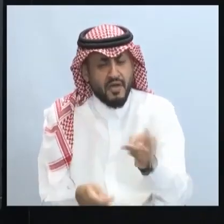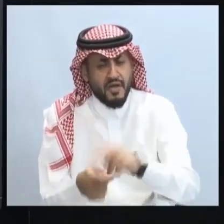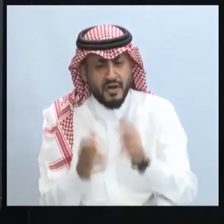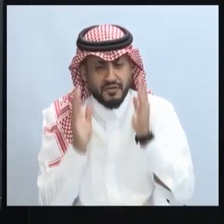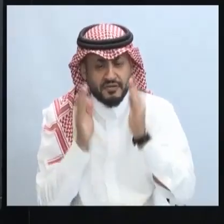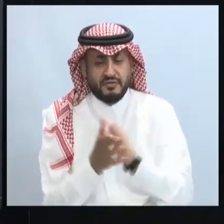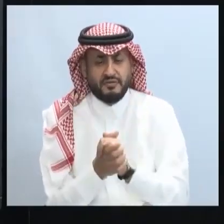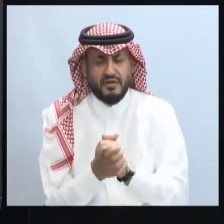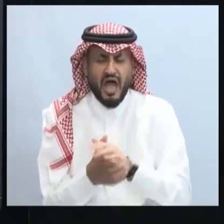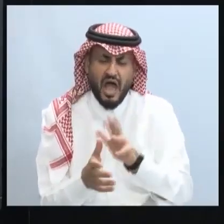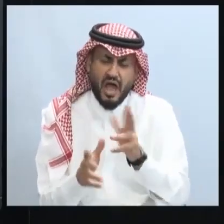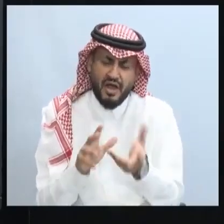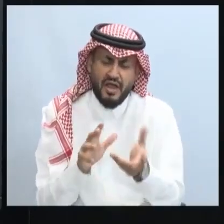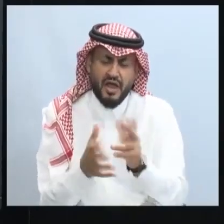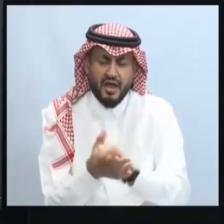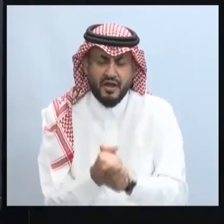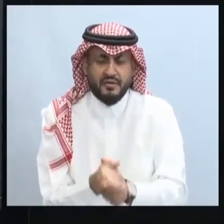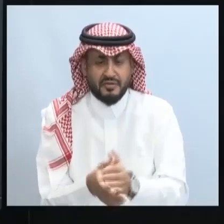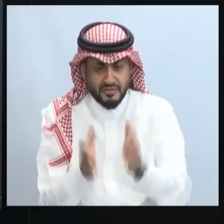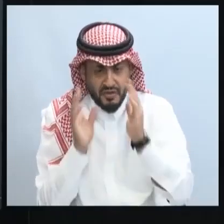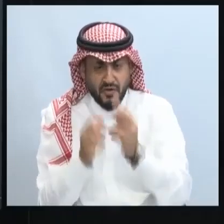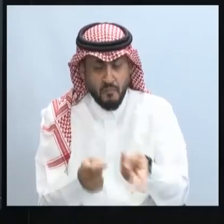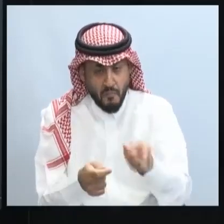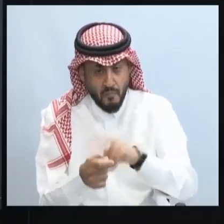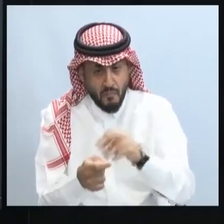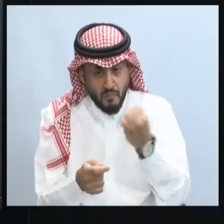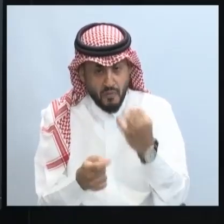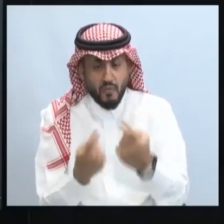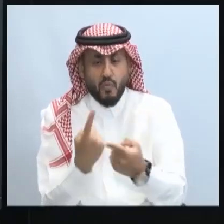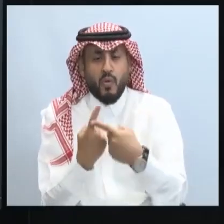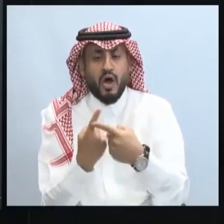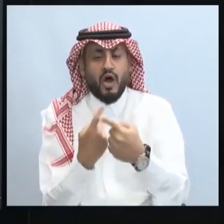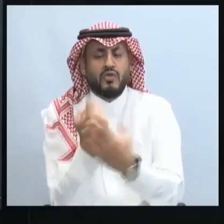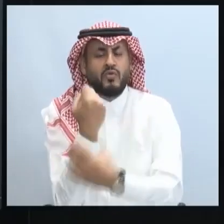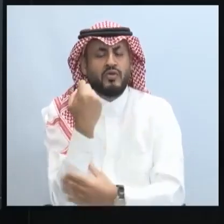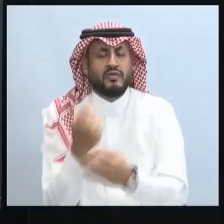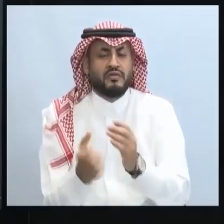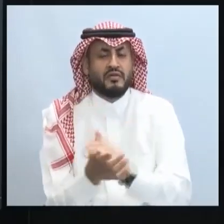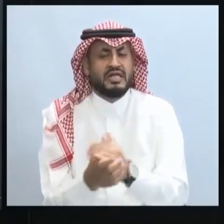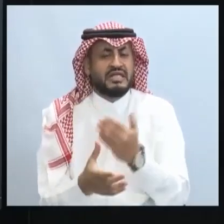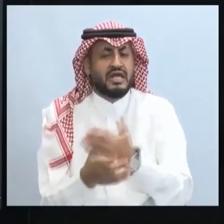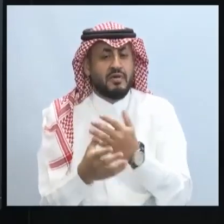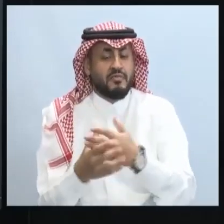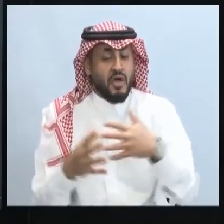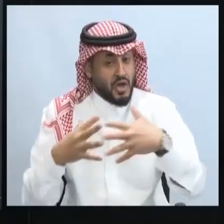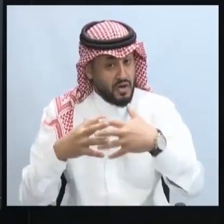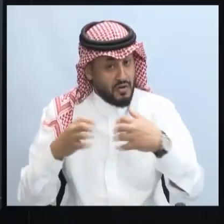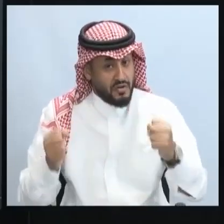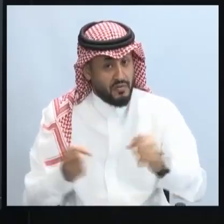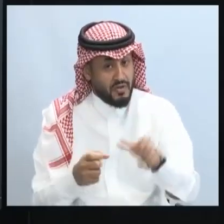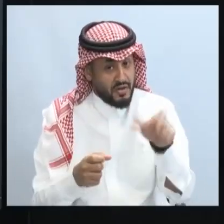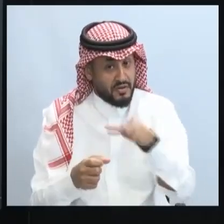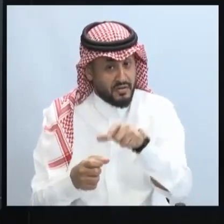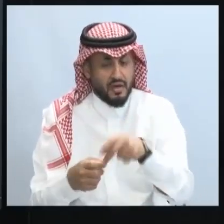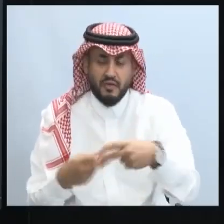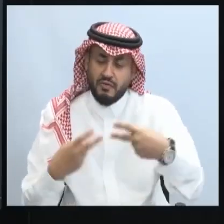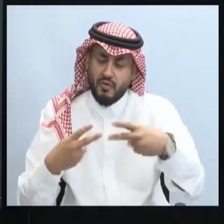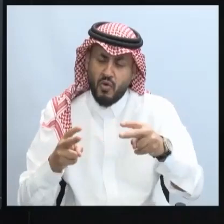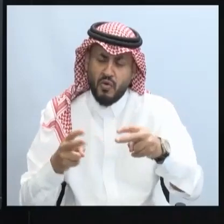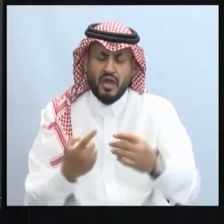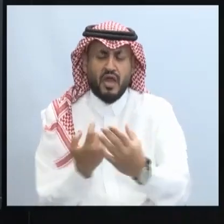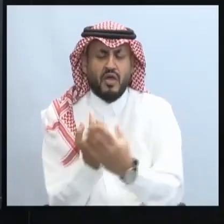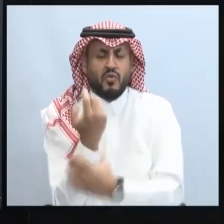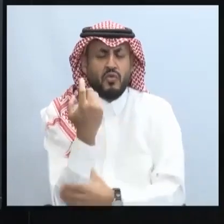كان كان يصلي اكثر من صلاه بوضوء واحد حتى يبين لامته ان هذا الامر جائز